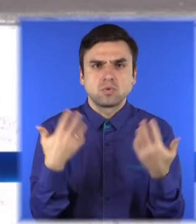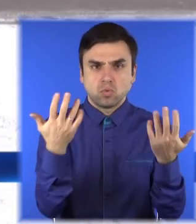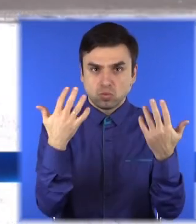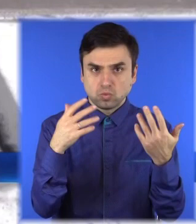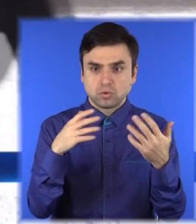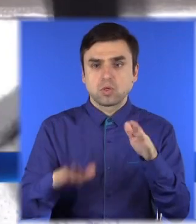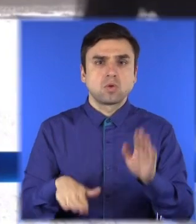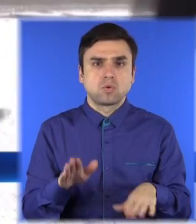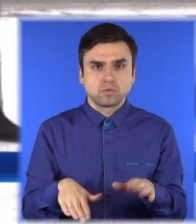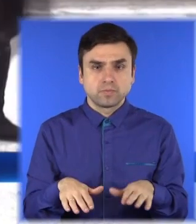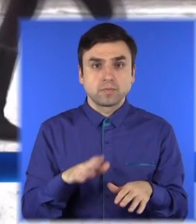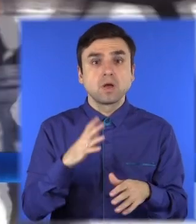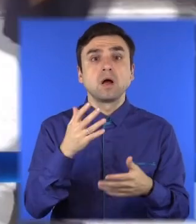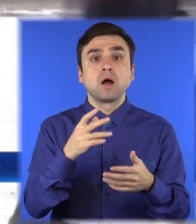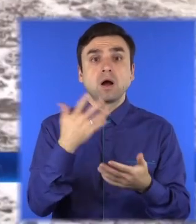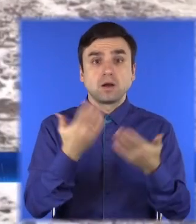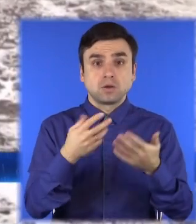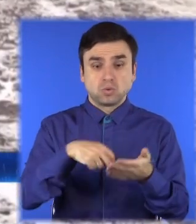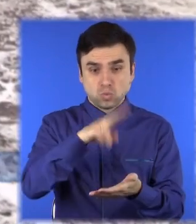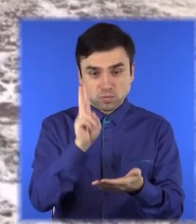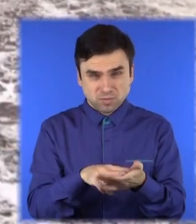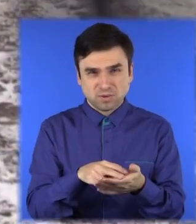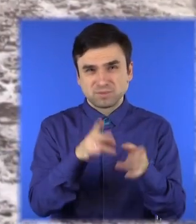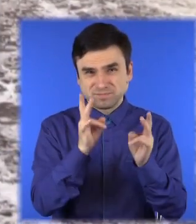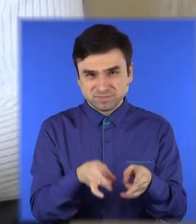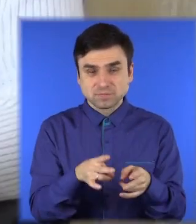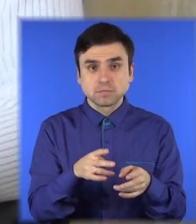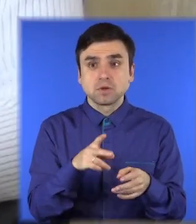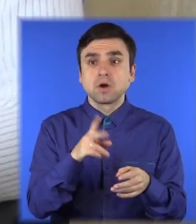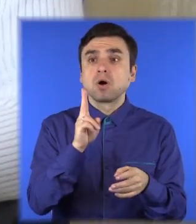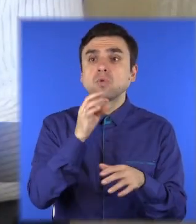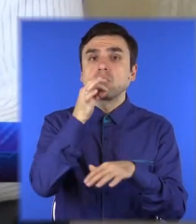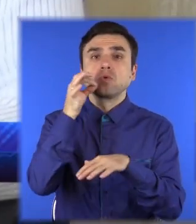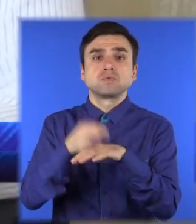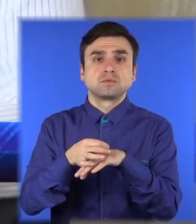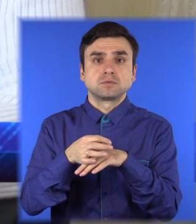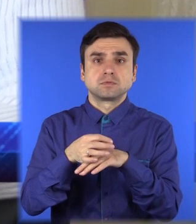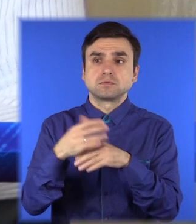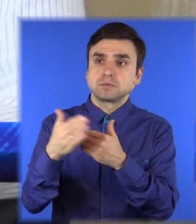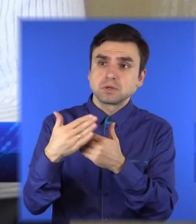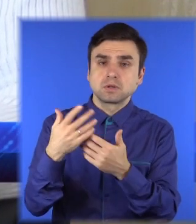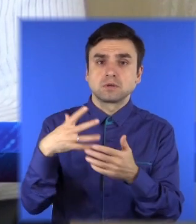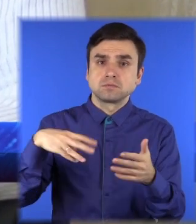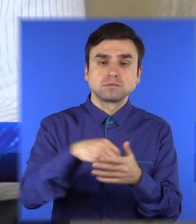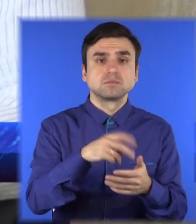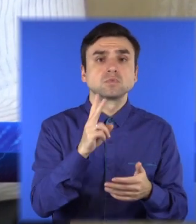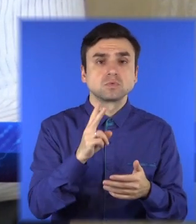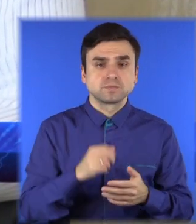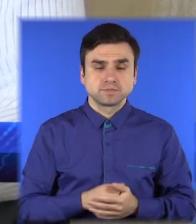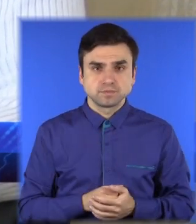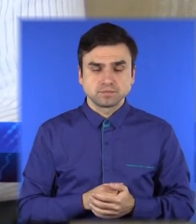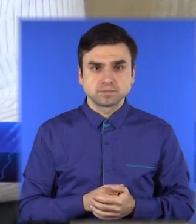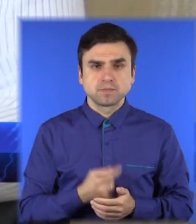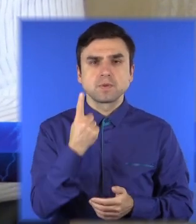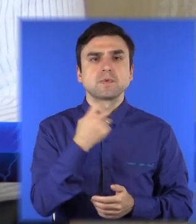відповідати? Та що робити людині, яка врешті-решт потрапила в таку халепу? Перше, що треба зробити, це зафіксувати сам факт